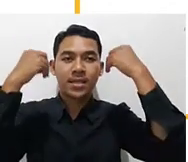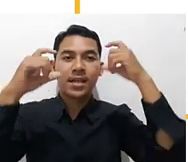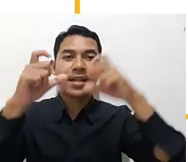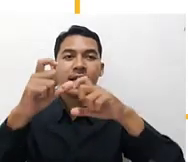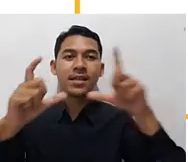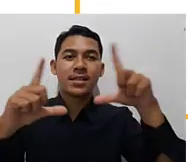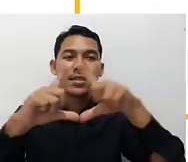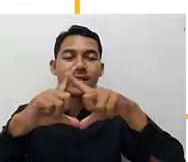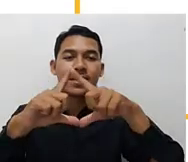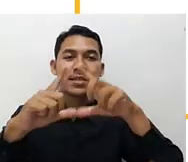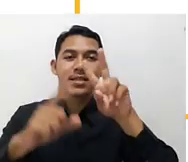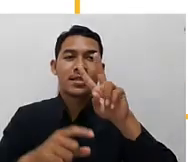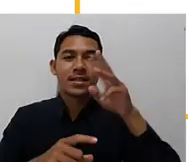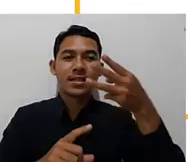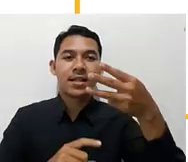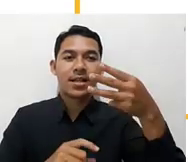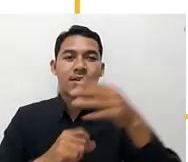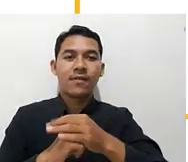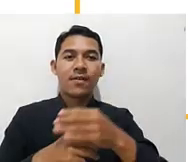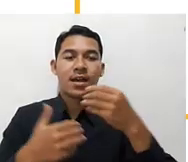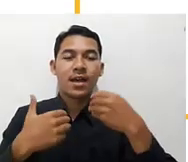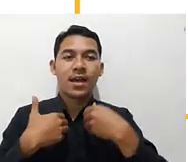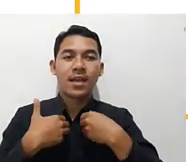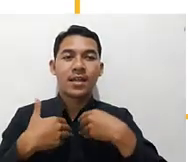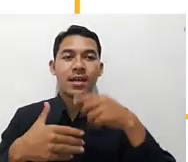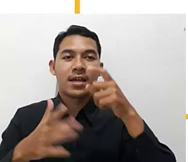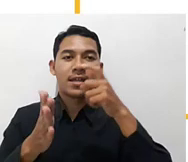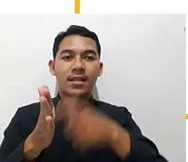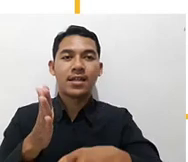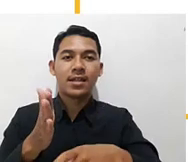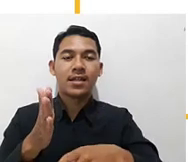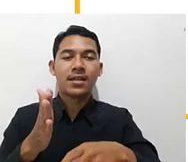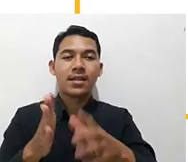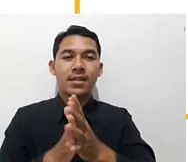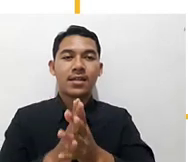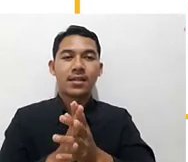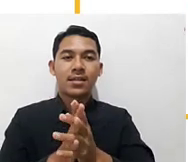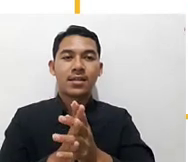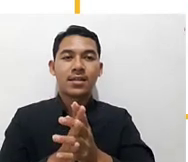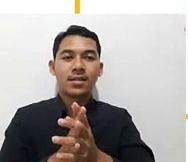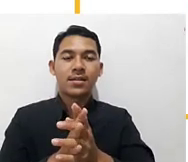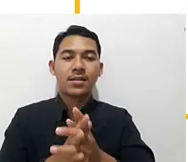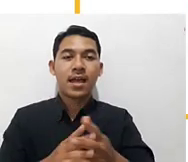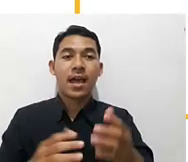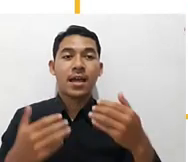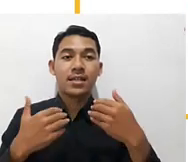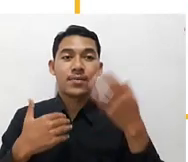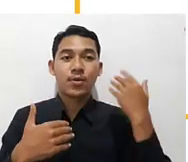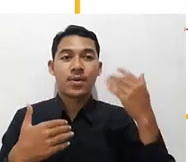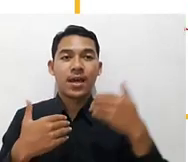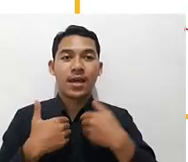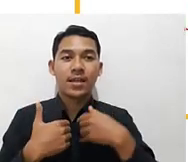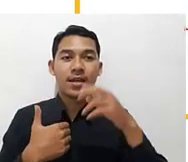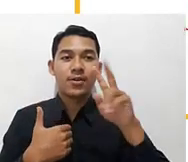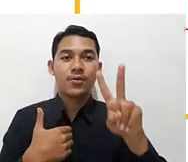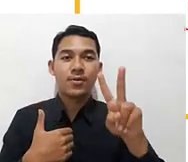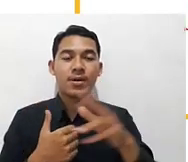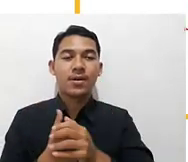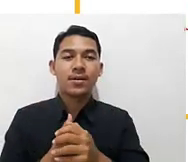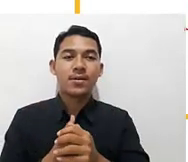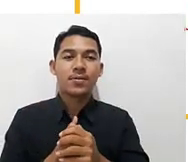dijelasin nih prinsip kerja dari rangkaian JKFF master slave. Jadi rangkaian JKFF master slave itu dia tuh ada dua ya, ada